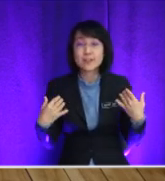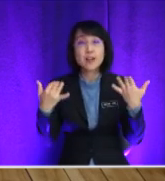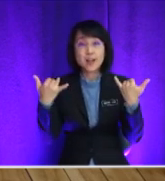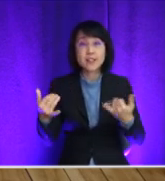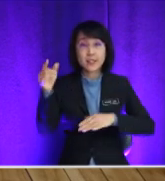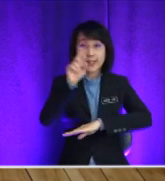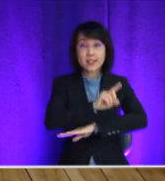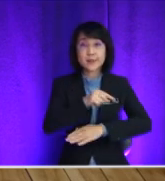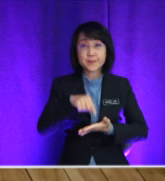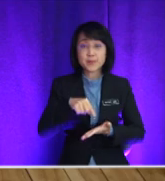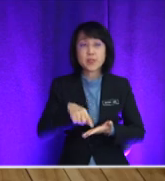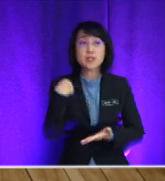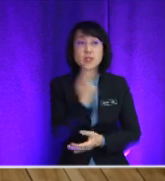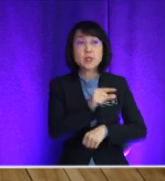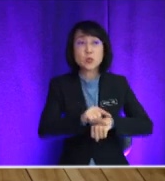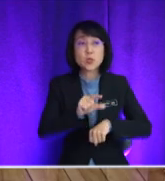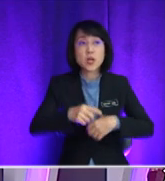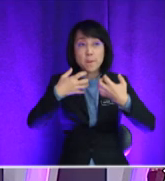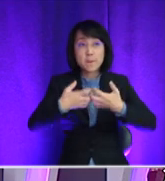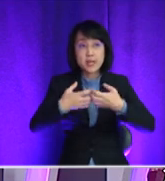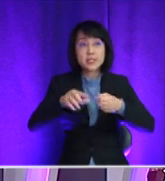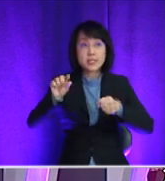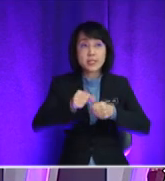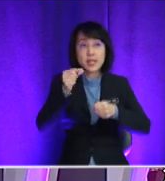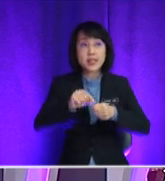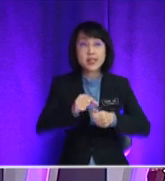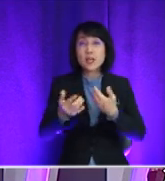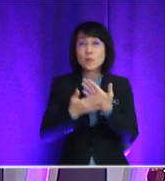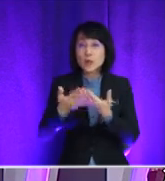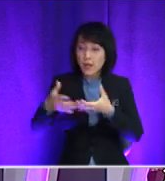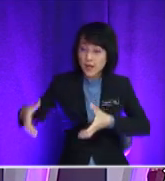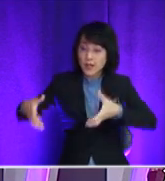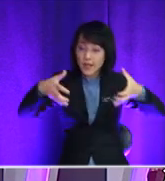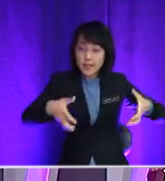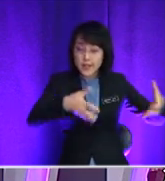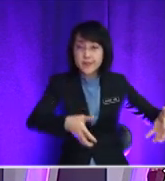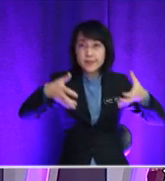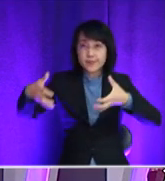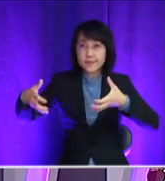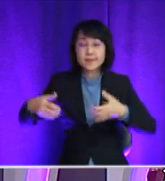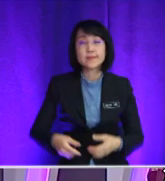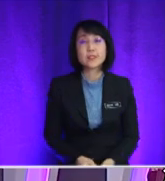untuk yang baru belajar menjahit ya oke sebelum itu